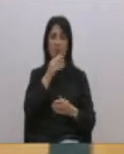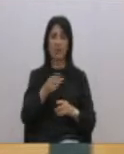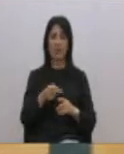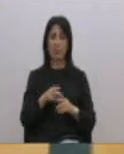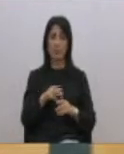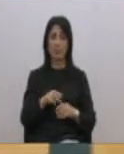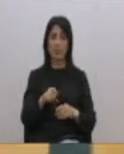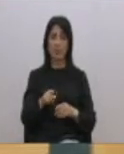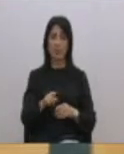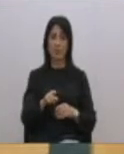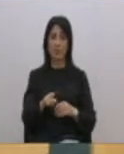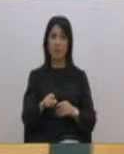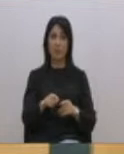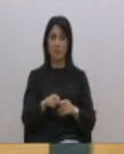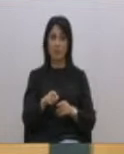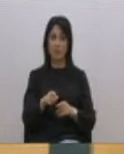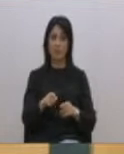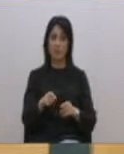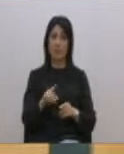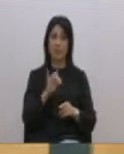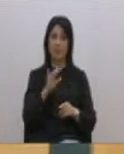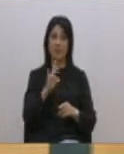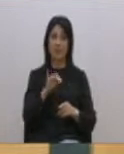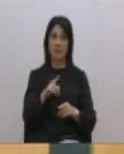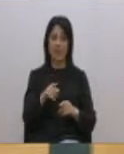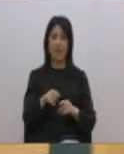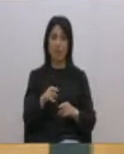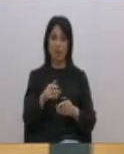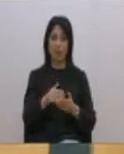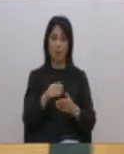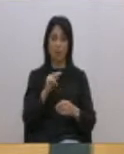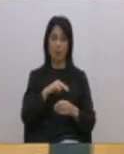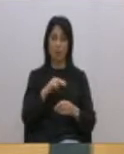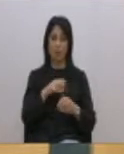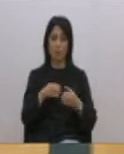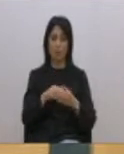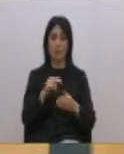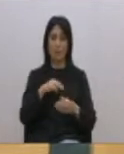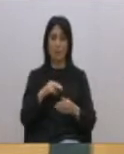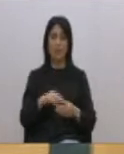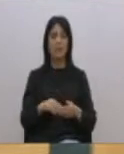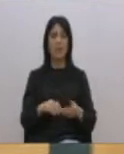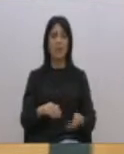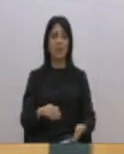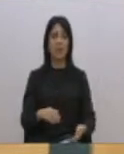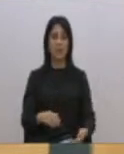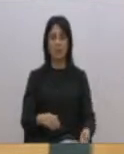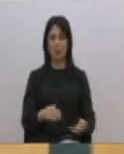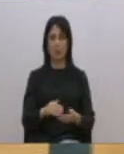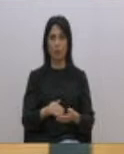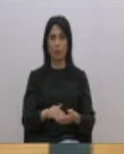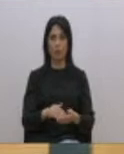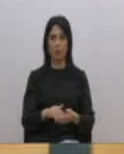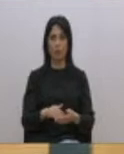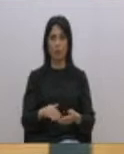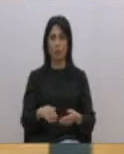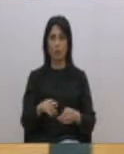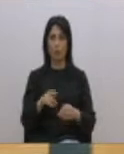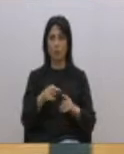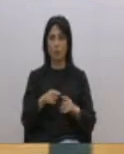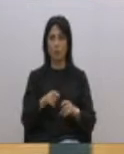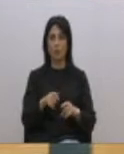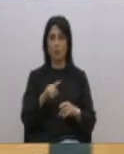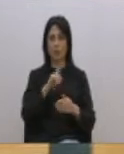ფაზა, როდესაც ინტერფრაქციული ჯგუფი მუშაობს რაღაც საკითხზე, როცა საკითხი შემუშავებული იქნება,